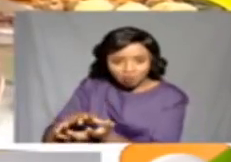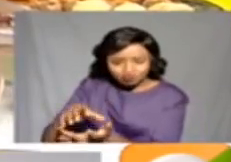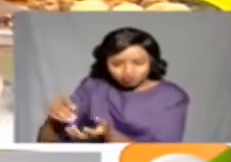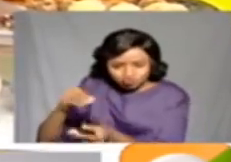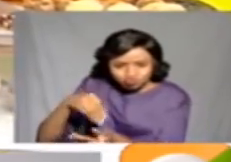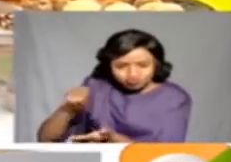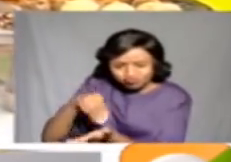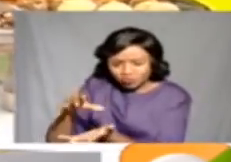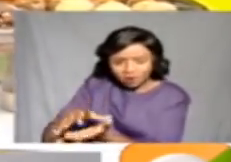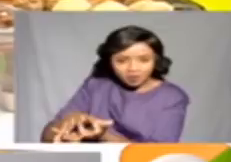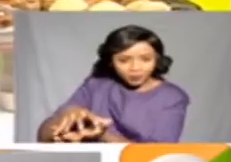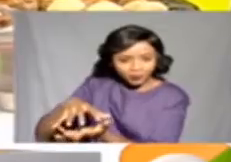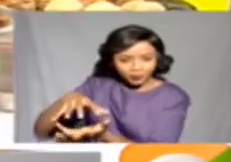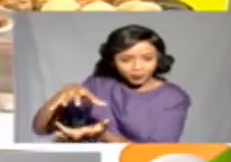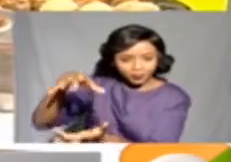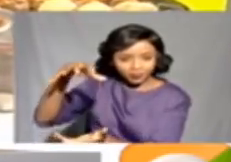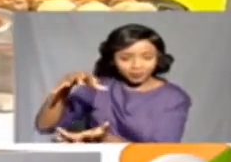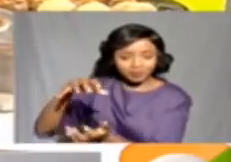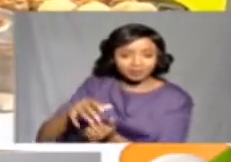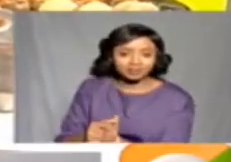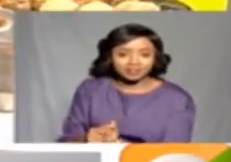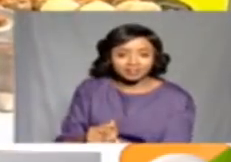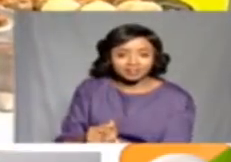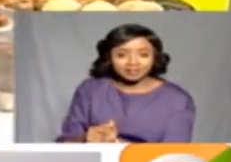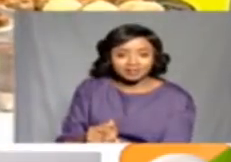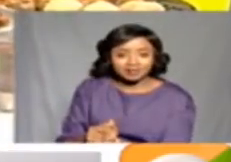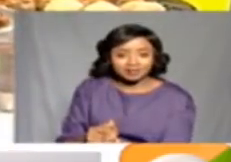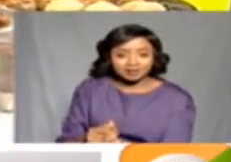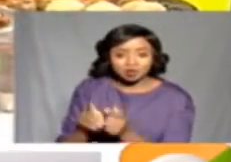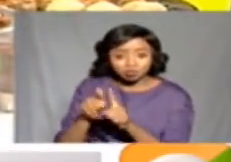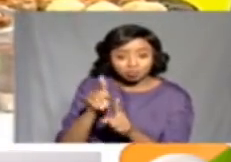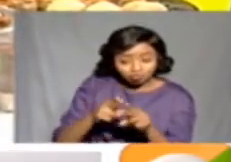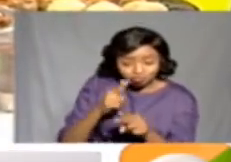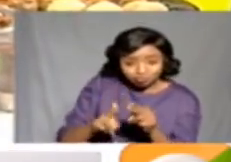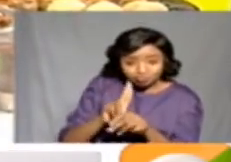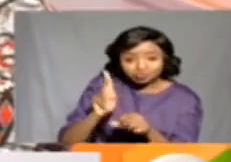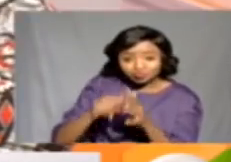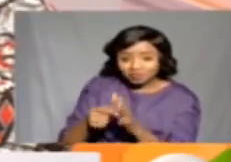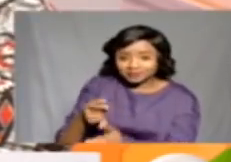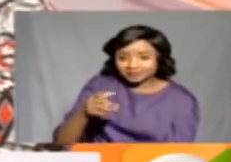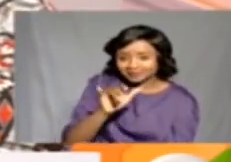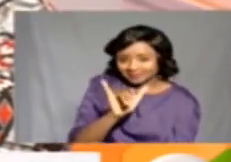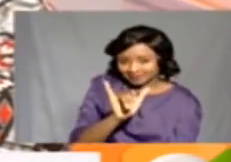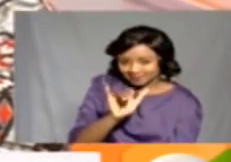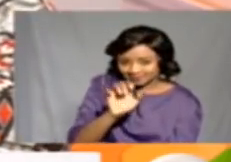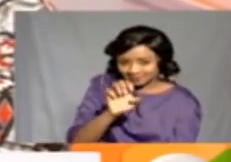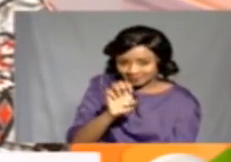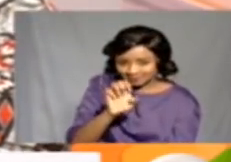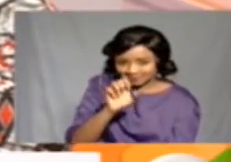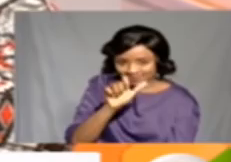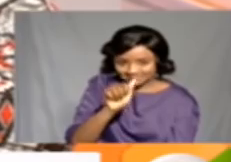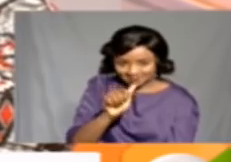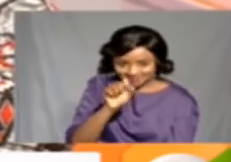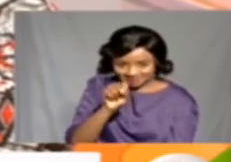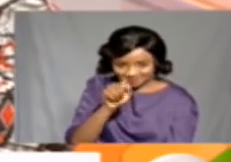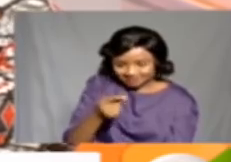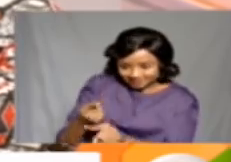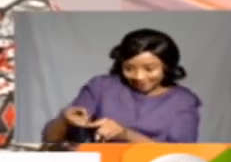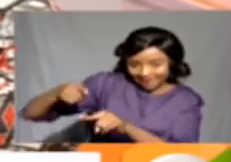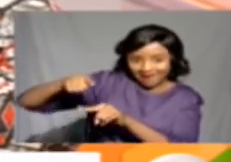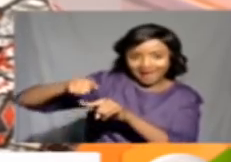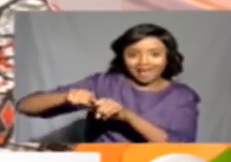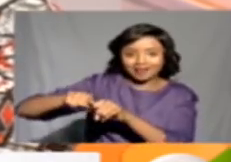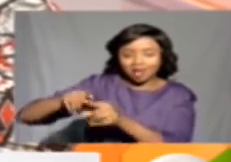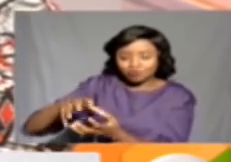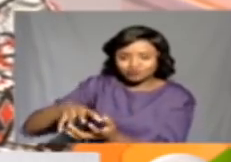huo mvimbo ni either itengenezwe kwa kutumia hiyo baking, hiyo hamira au sasa haya kwa sababu